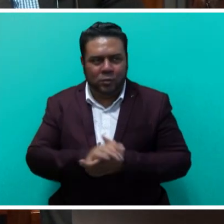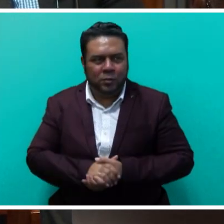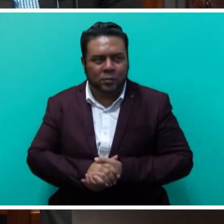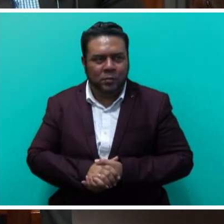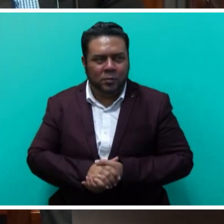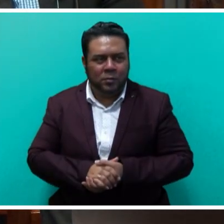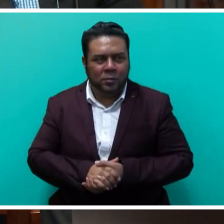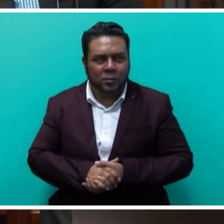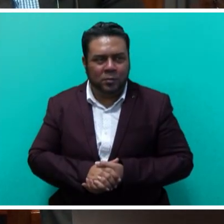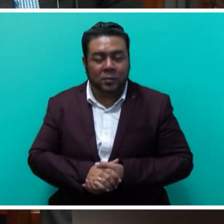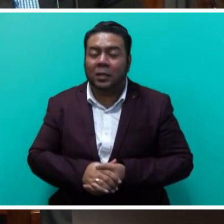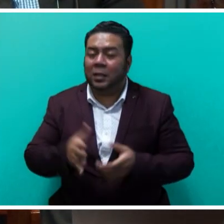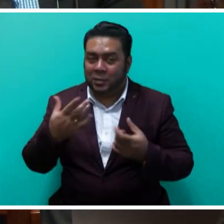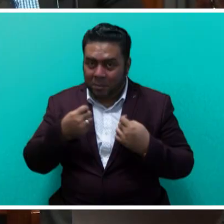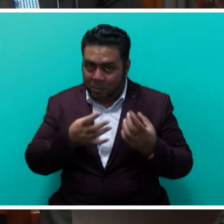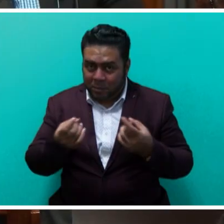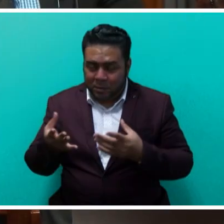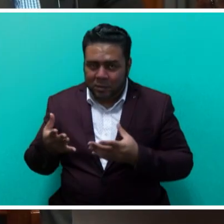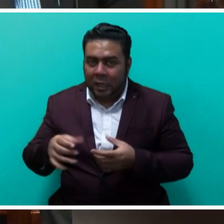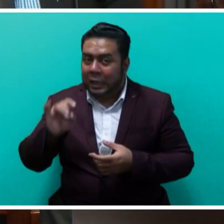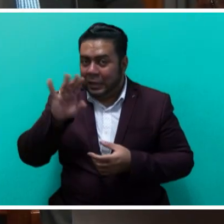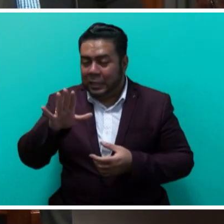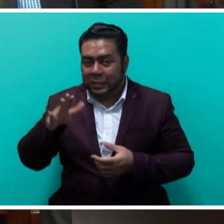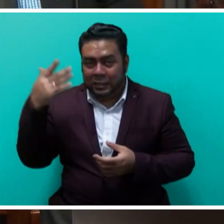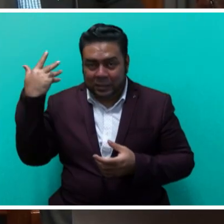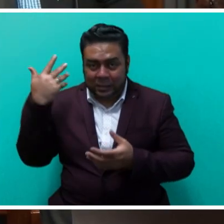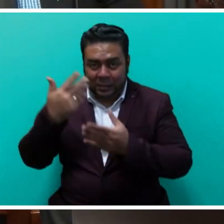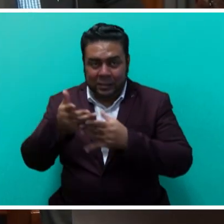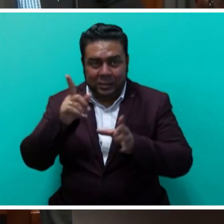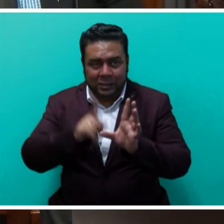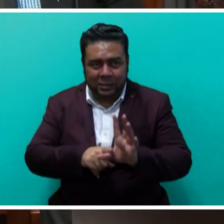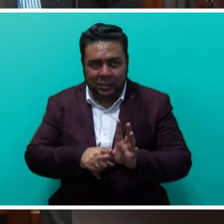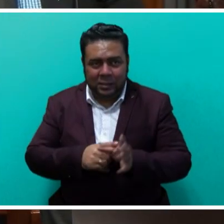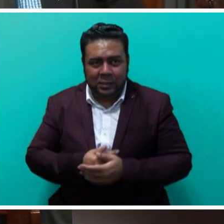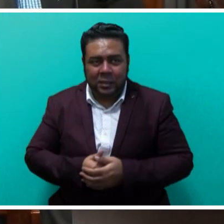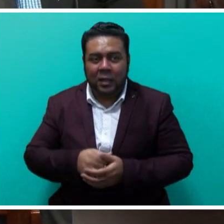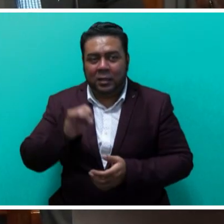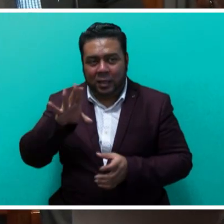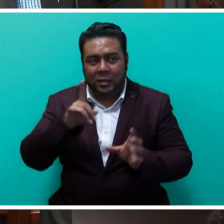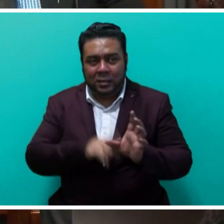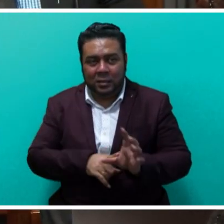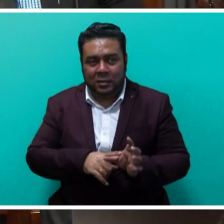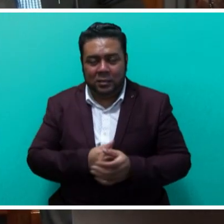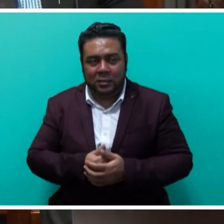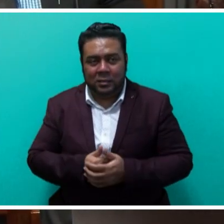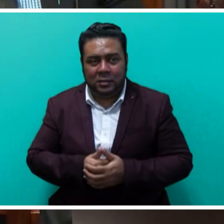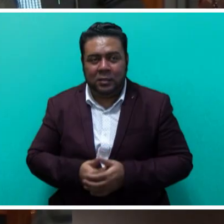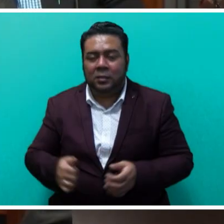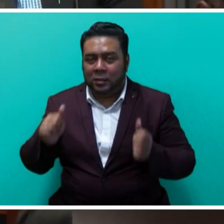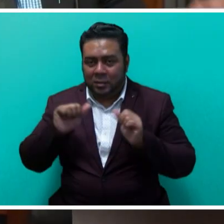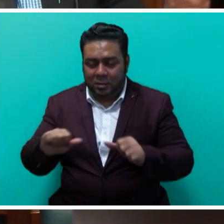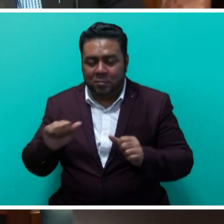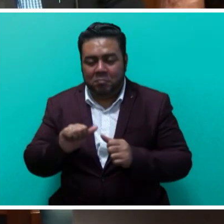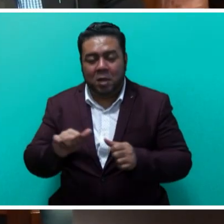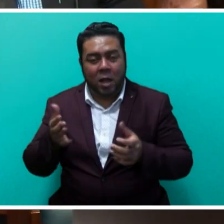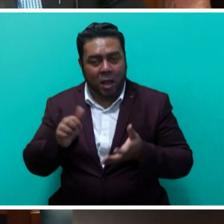E na kena sa varautaki tu na tini na embaki ongo, me tini na embaki ni kena maroroi na nonda vosa